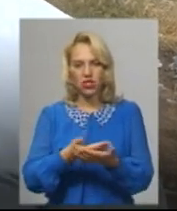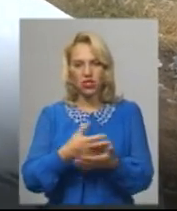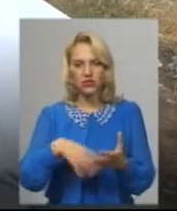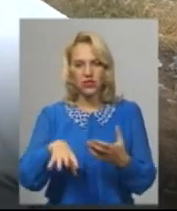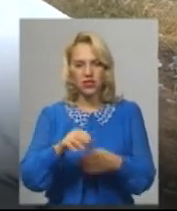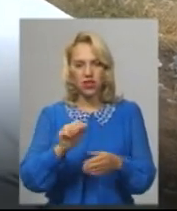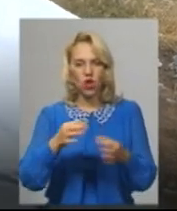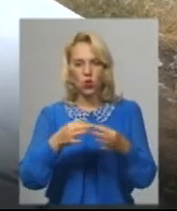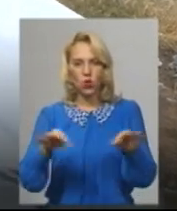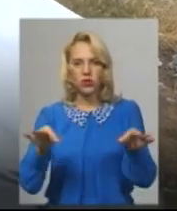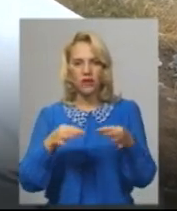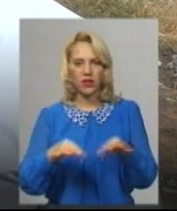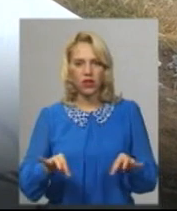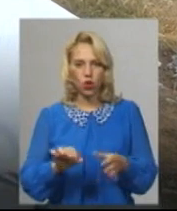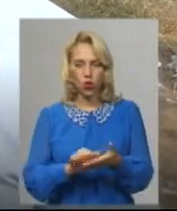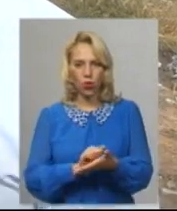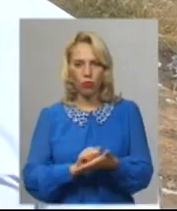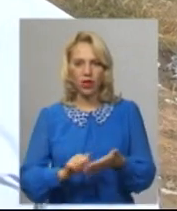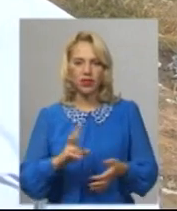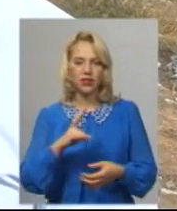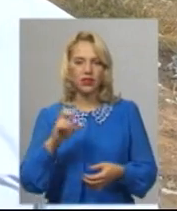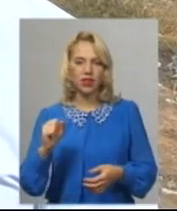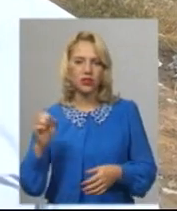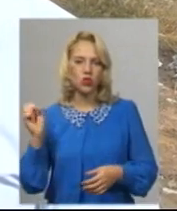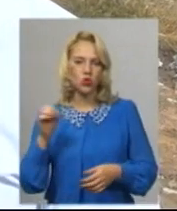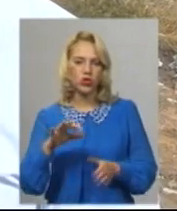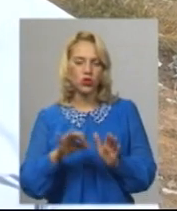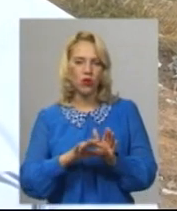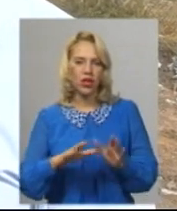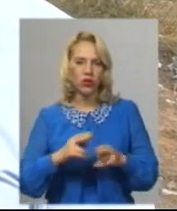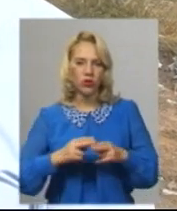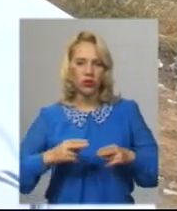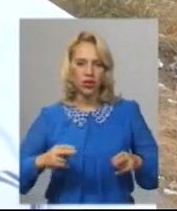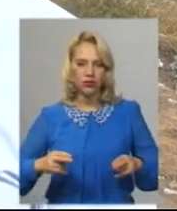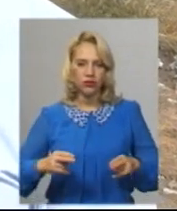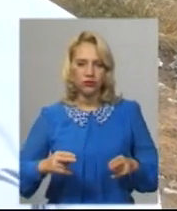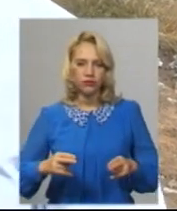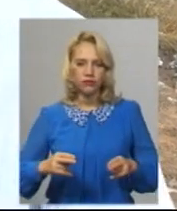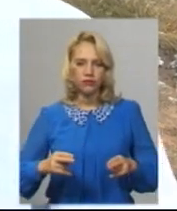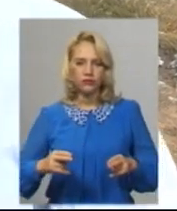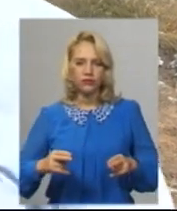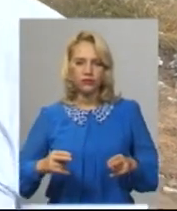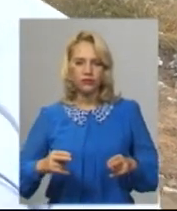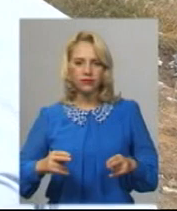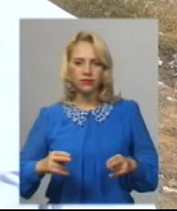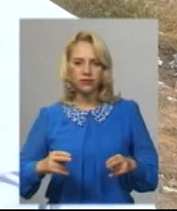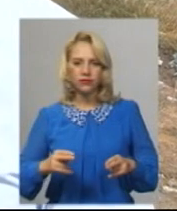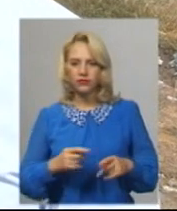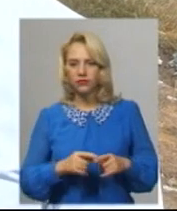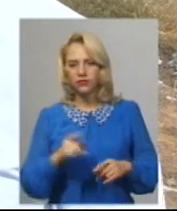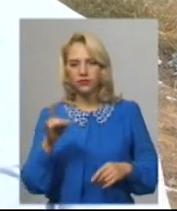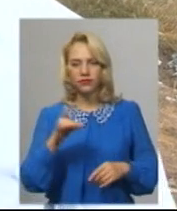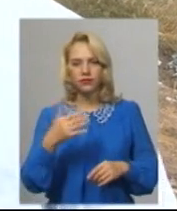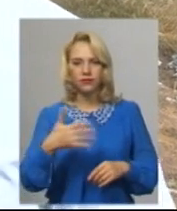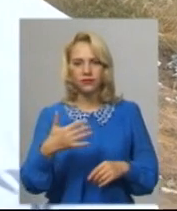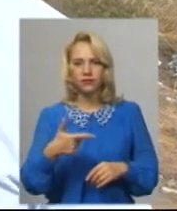всі дозвільні документи на сонячну електростанцію, якщо по розмірах це 50